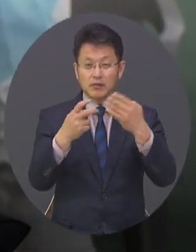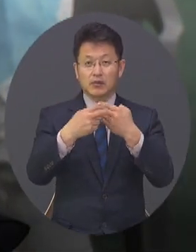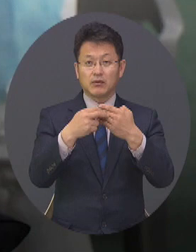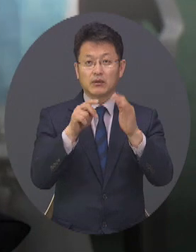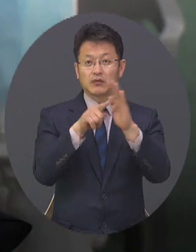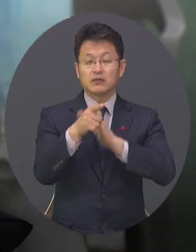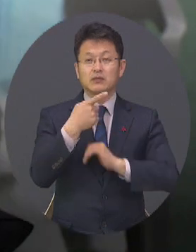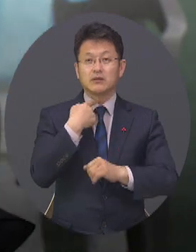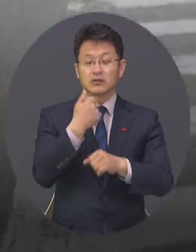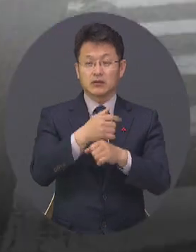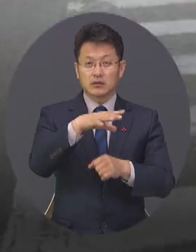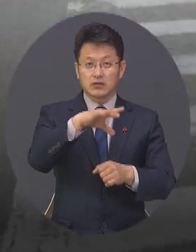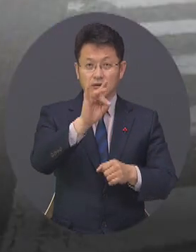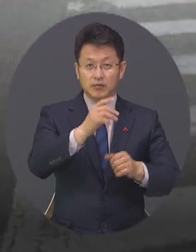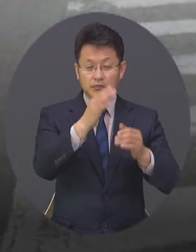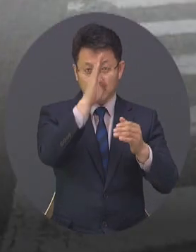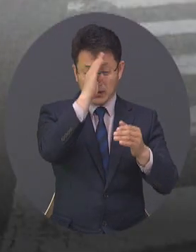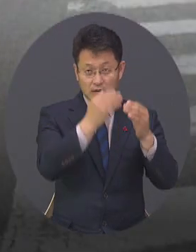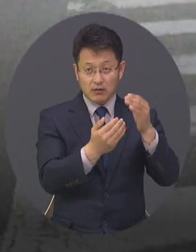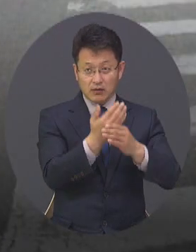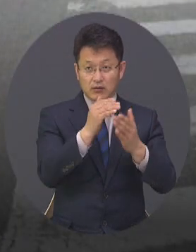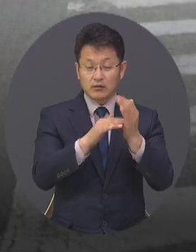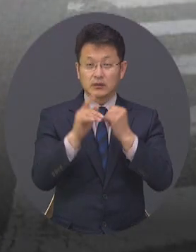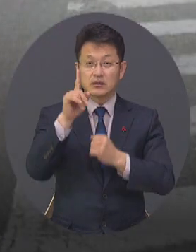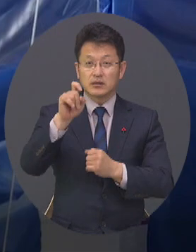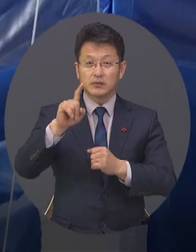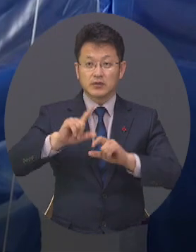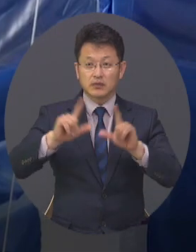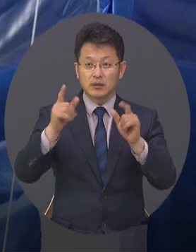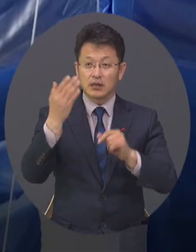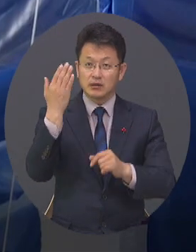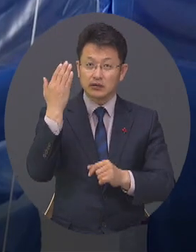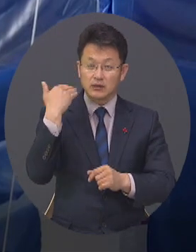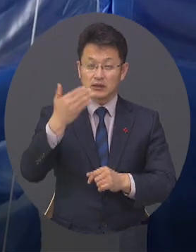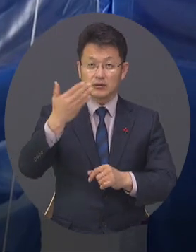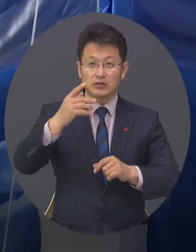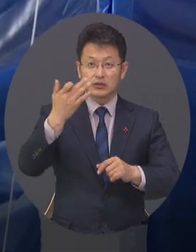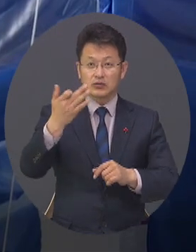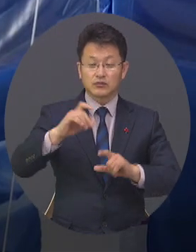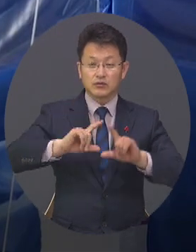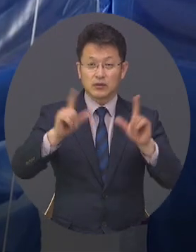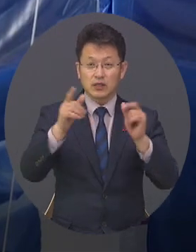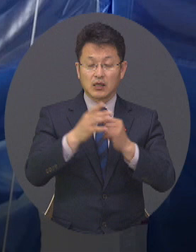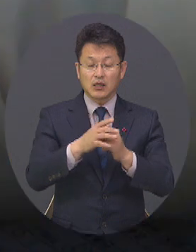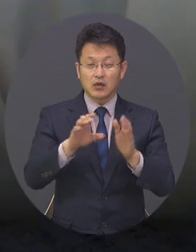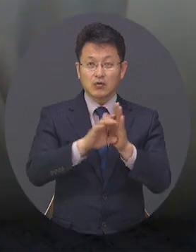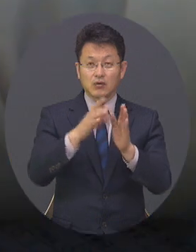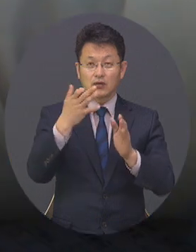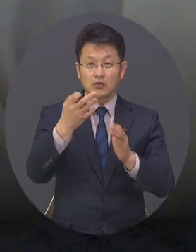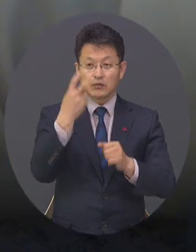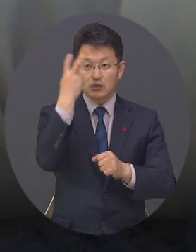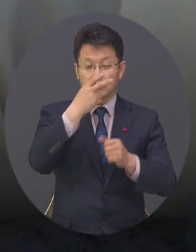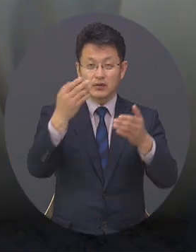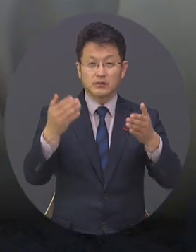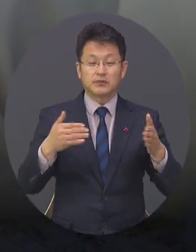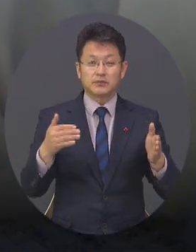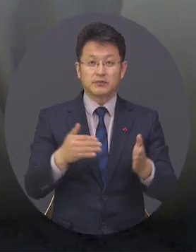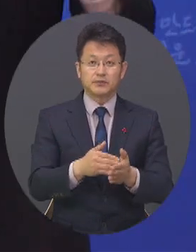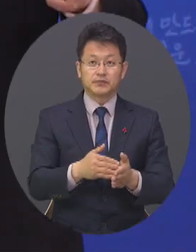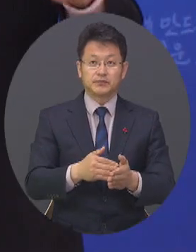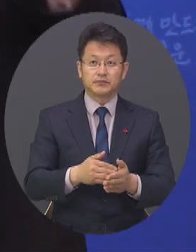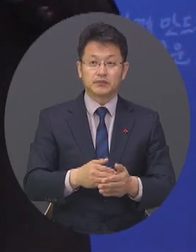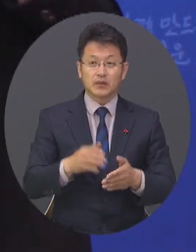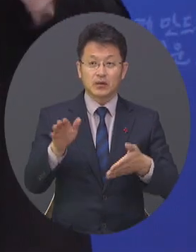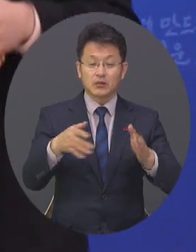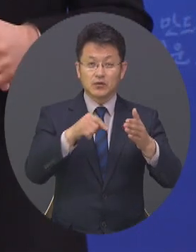첫 증상이 나타난 지 11일 만인 지난 19일에 야 코로나 2구 검사를 받은 것으로 나타났습니다